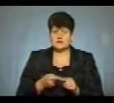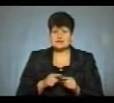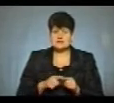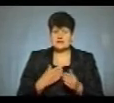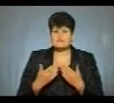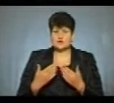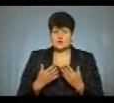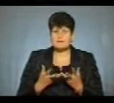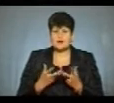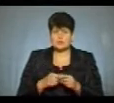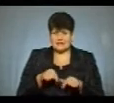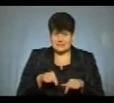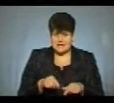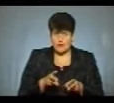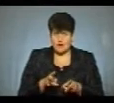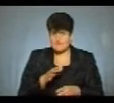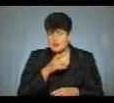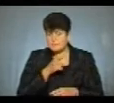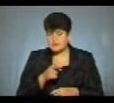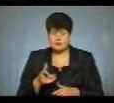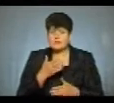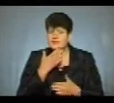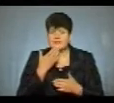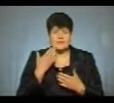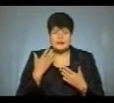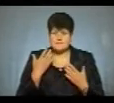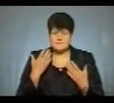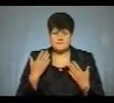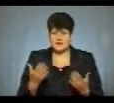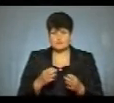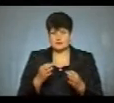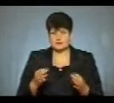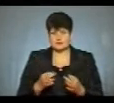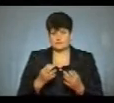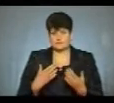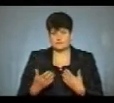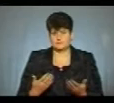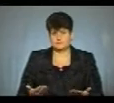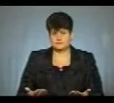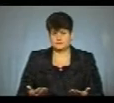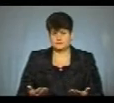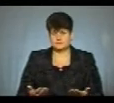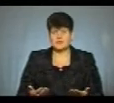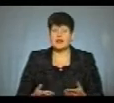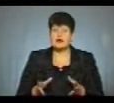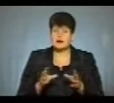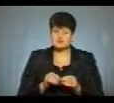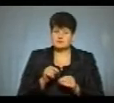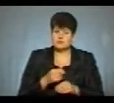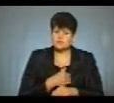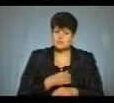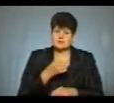до перерахунку на цей опалювальний період немає для одержувачів субсидій на сьогоднішній день ніякого. Разом з тим хочу зазначити,